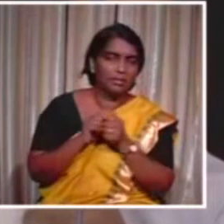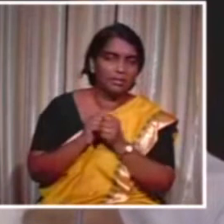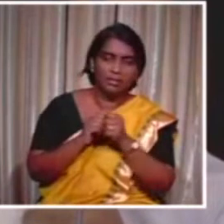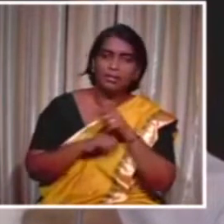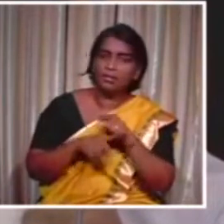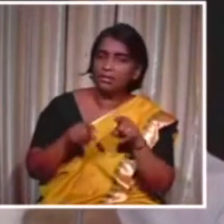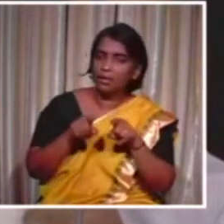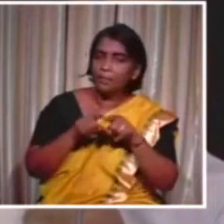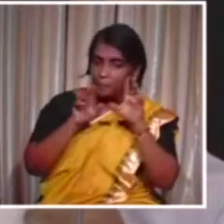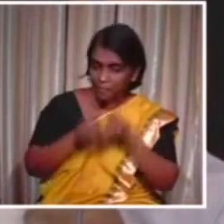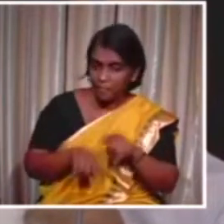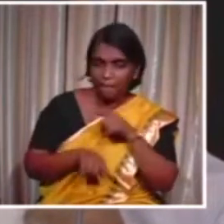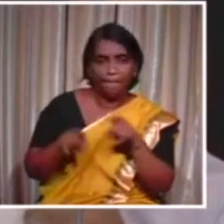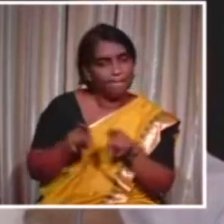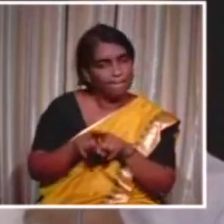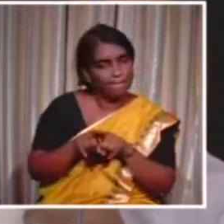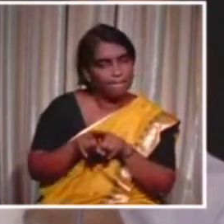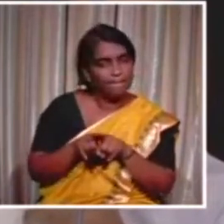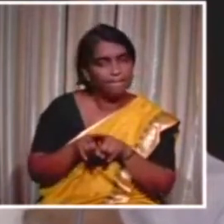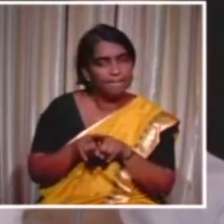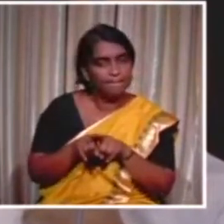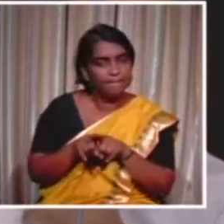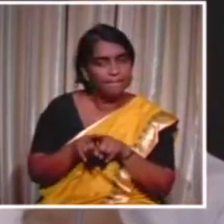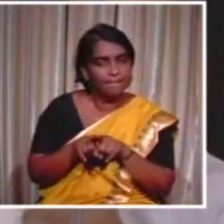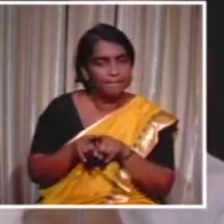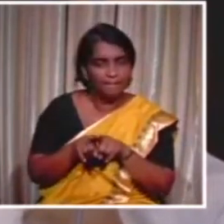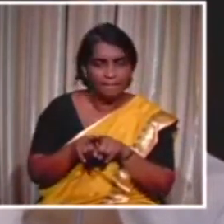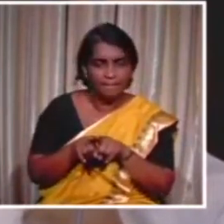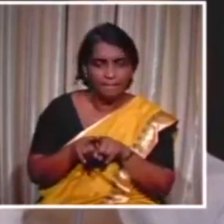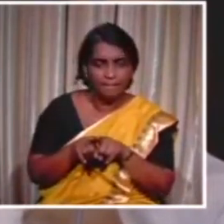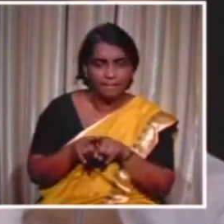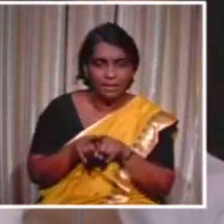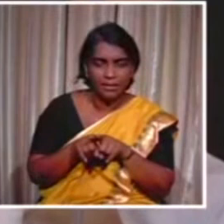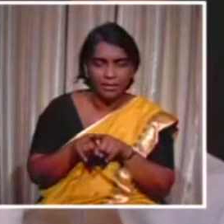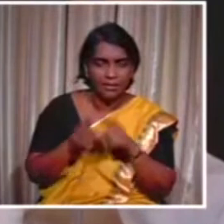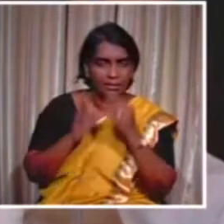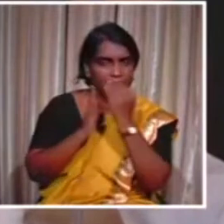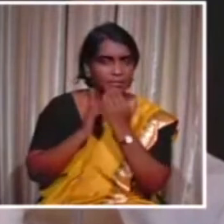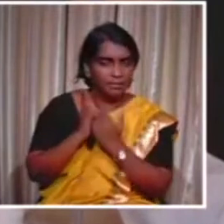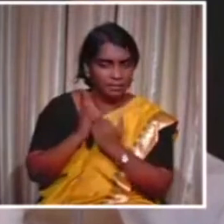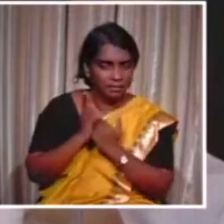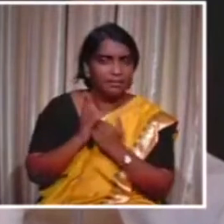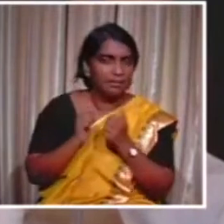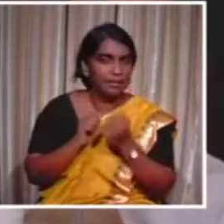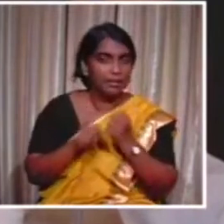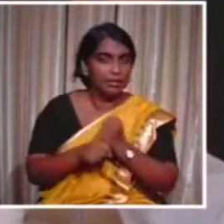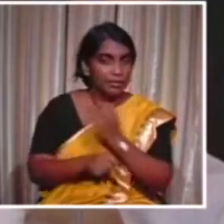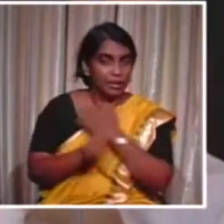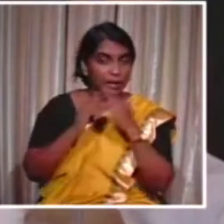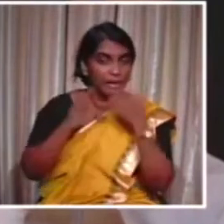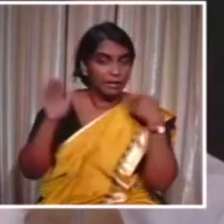සිද්ධ වුනේ? ආපහු සැරයක් එදා නම වෙන්දා ගෝඨාභය ජනාධිපතිතුමාගේ මන්දිරයට ඇතුල්